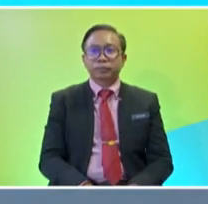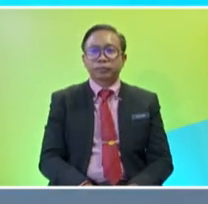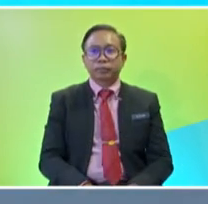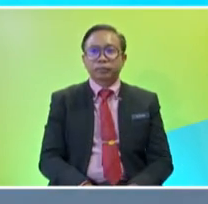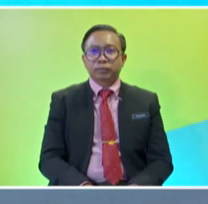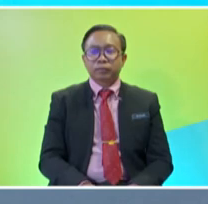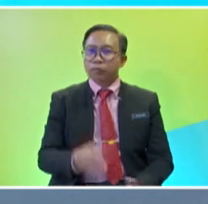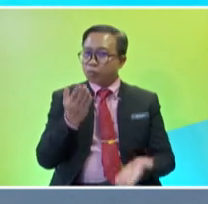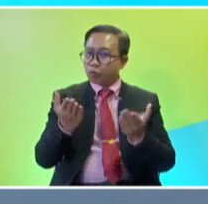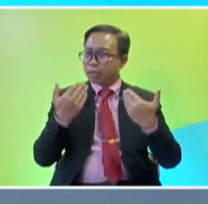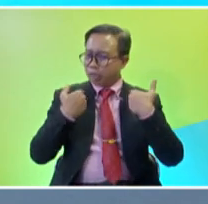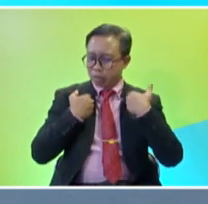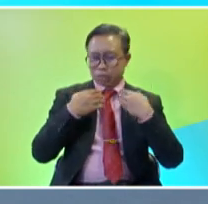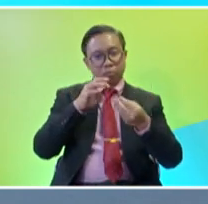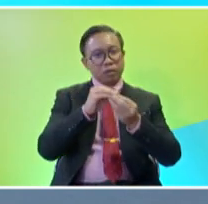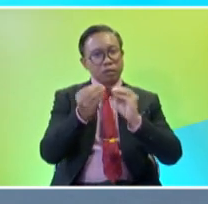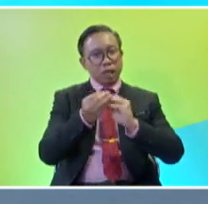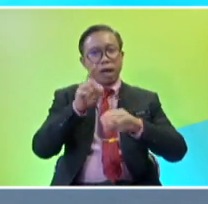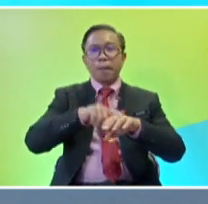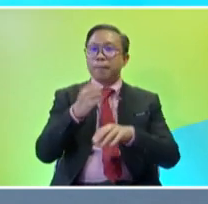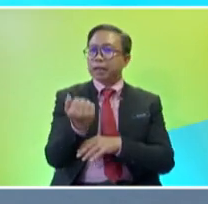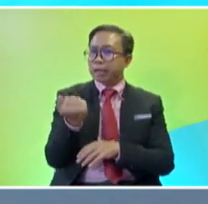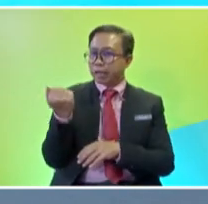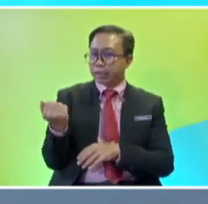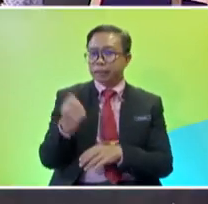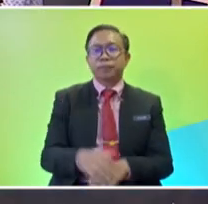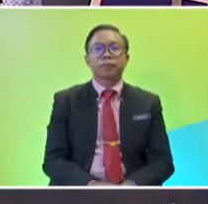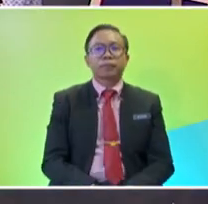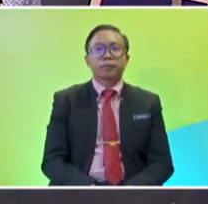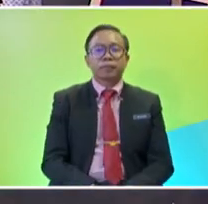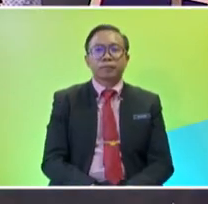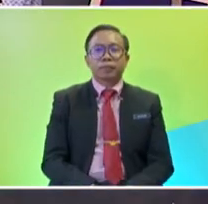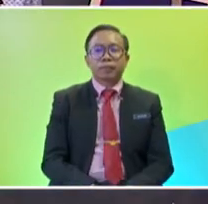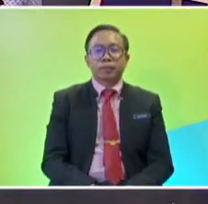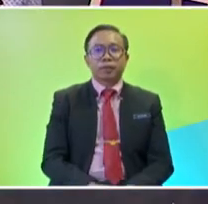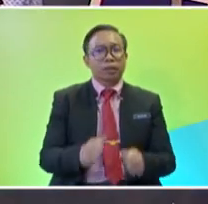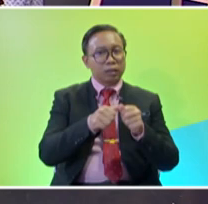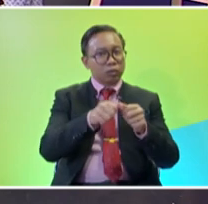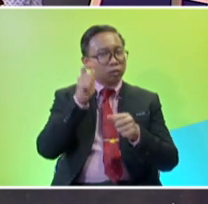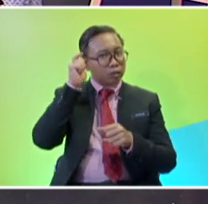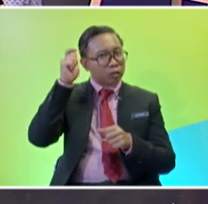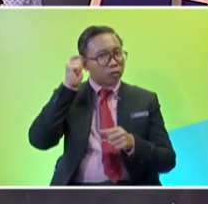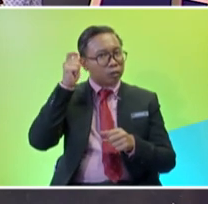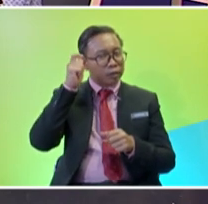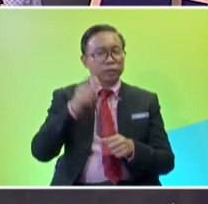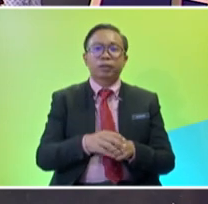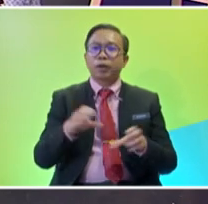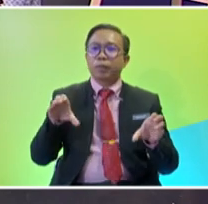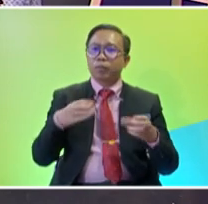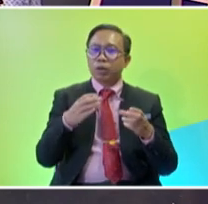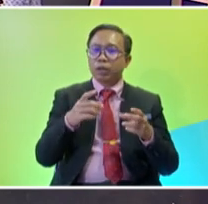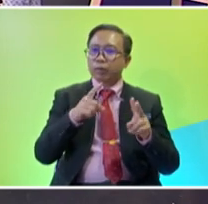mungkin ada masalah sedikit pada alat Kalau ikut teori bila kita buat